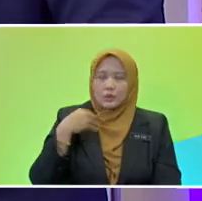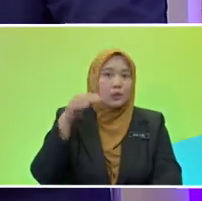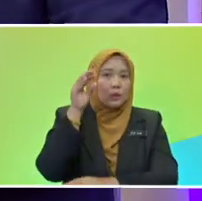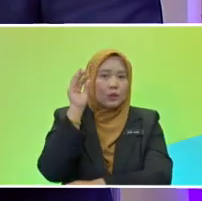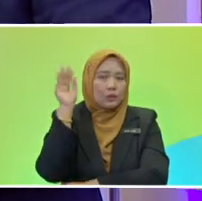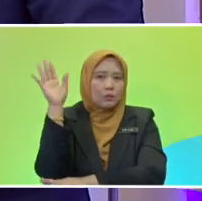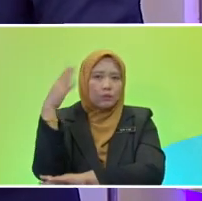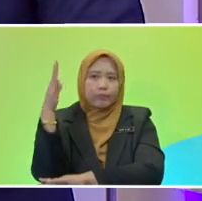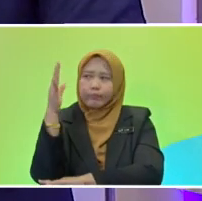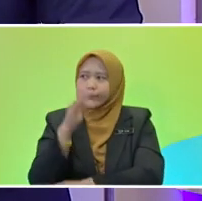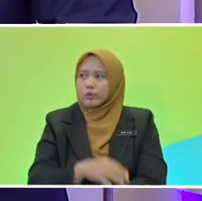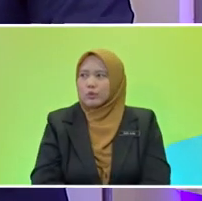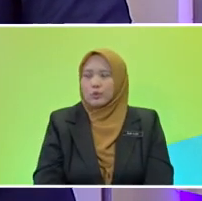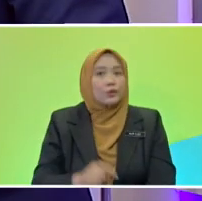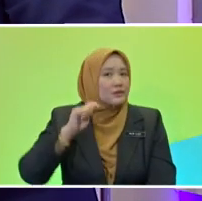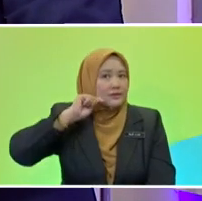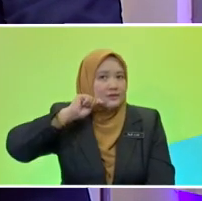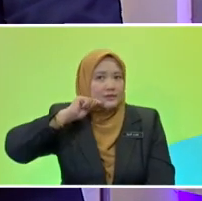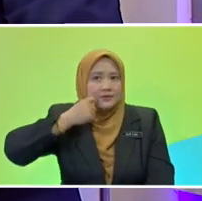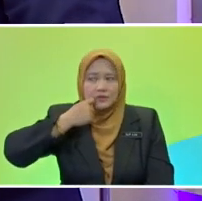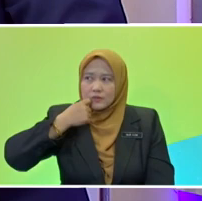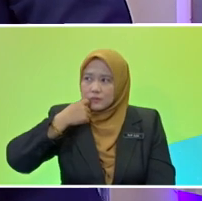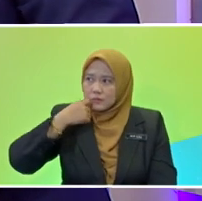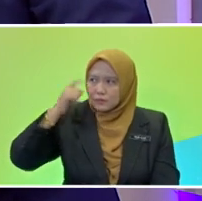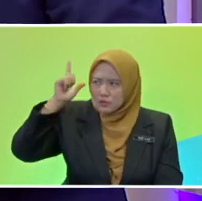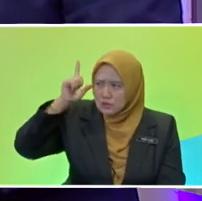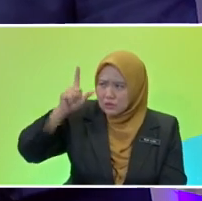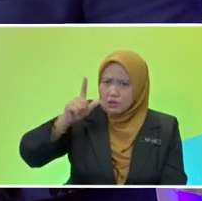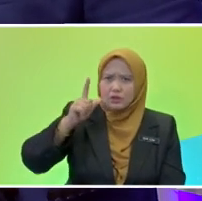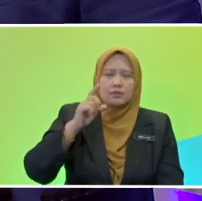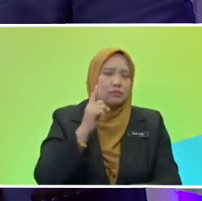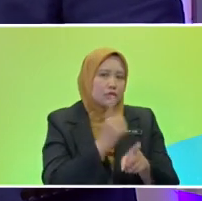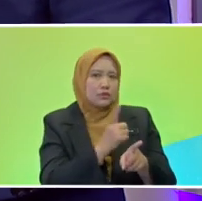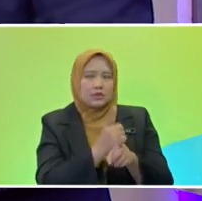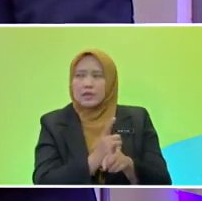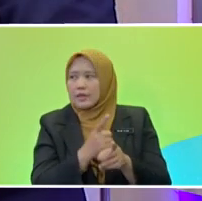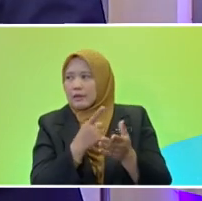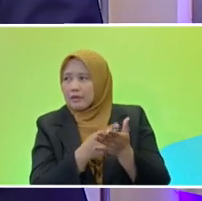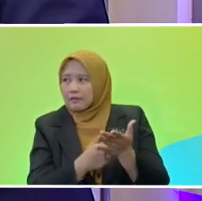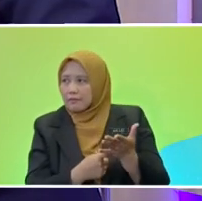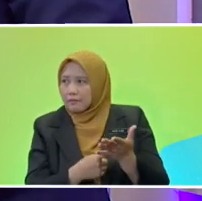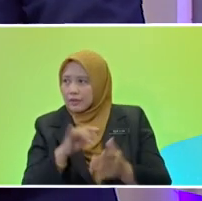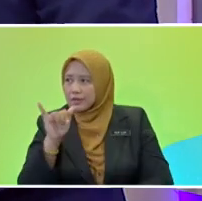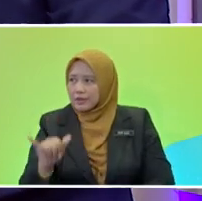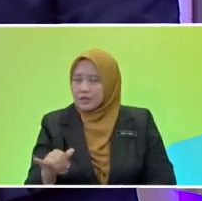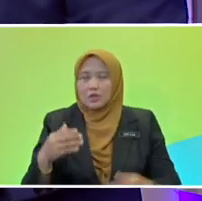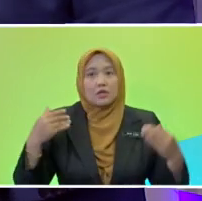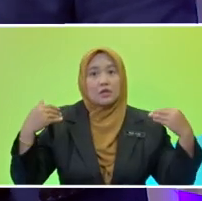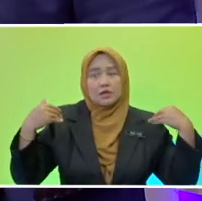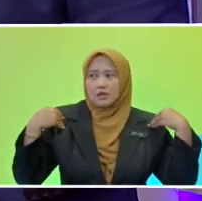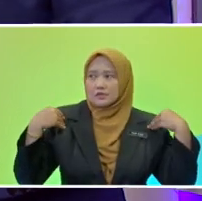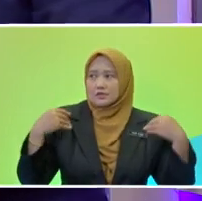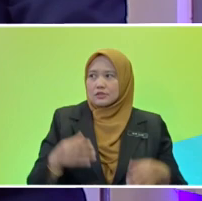Irfan dan anak murid yang dari rumah sini Perhatikan dengan teliti apakah yang dia ada ah